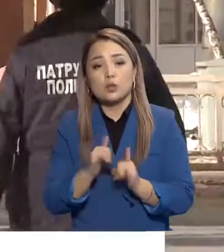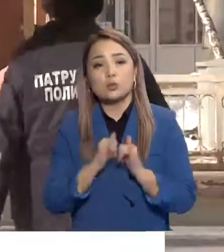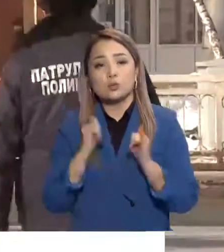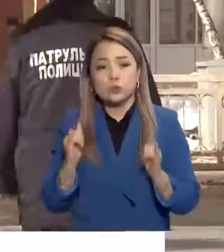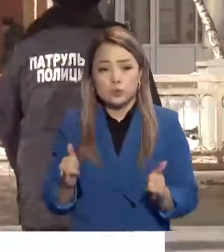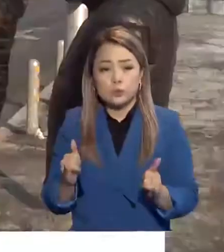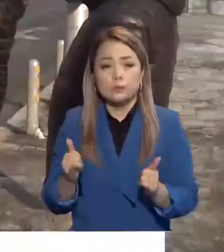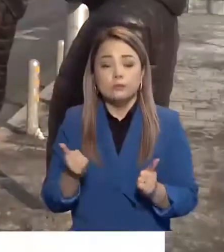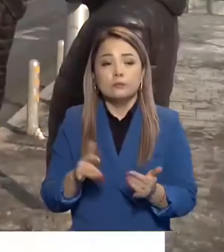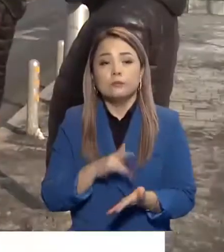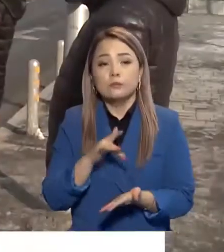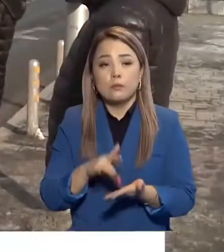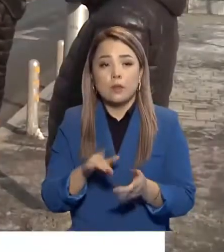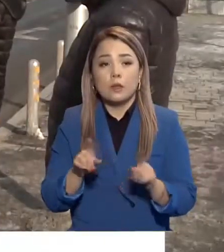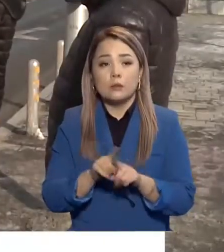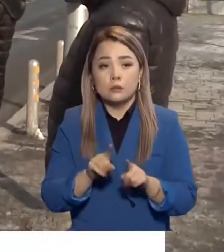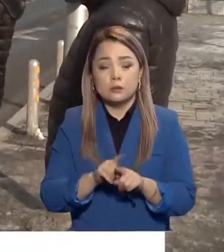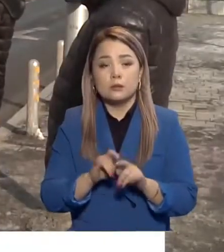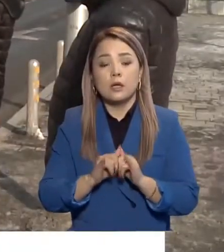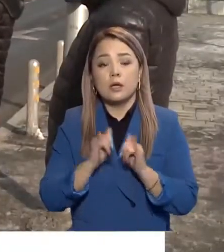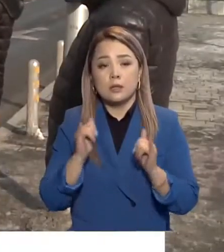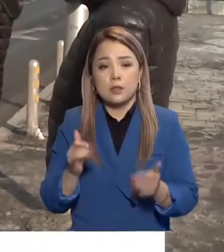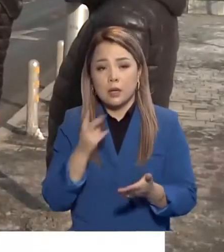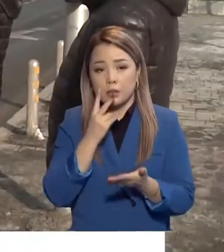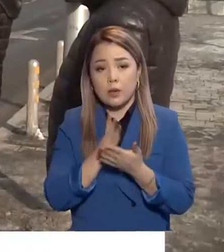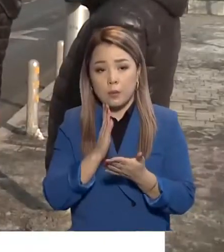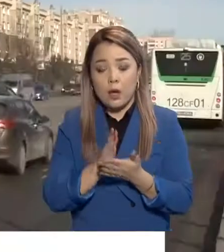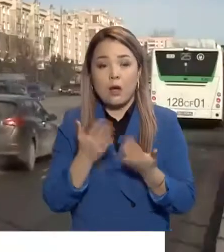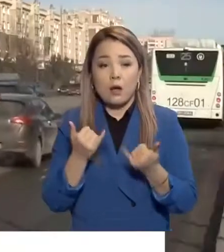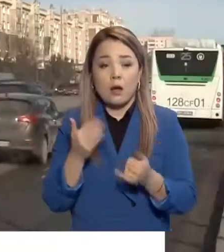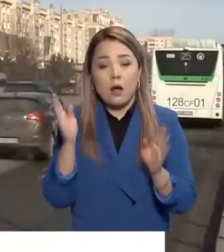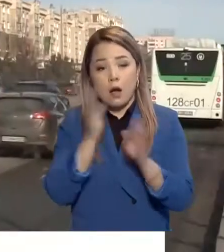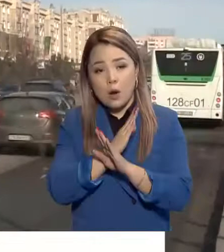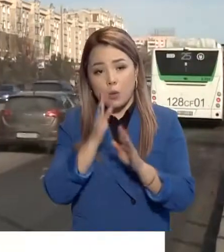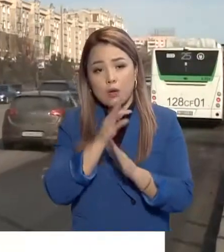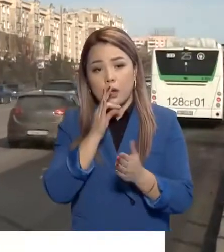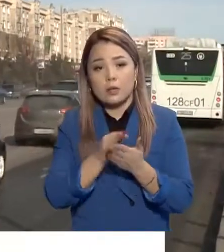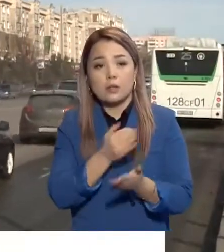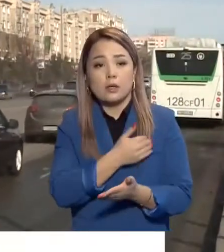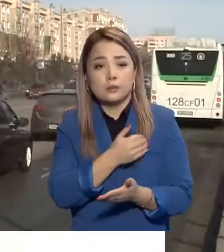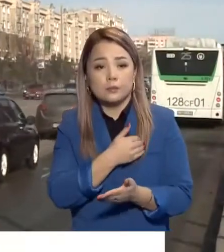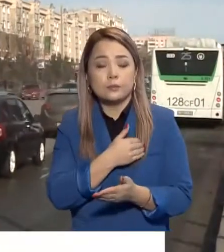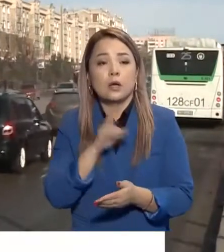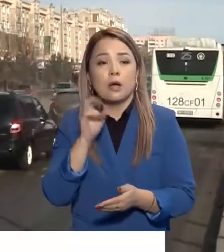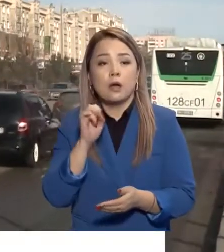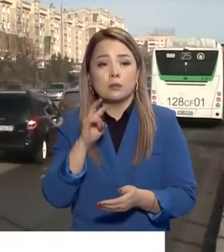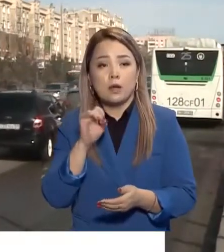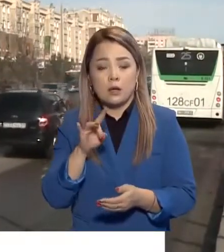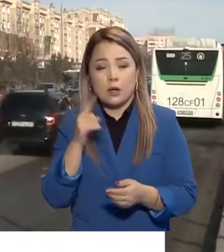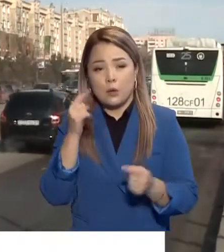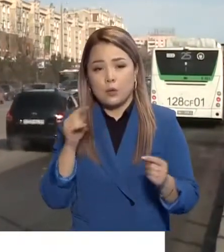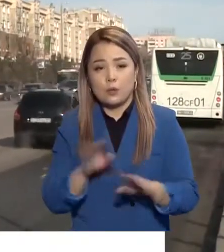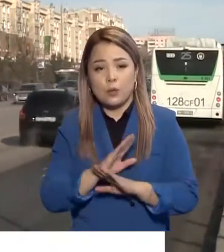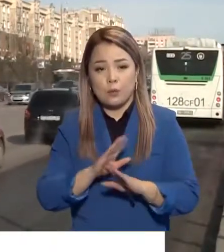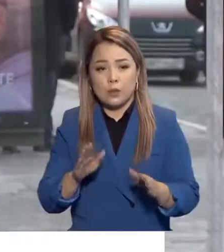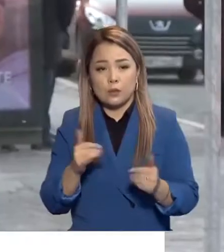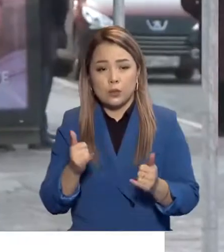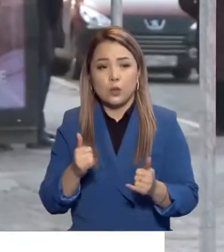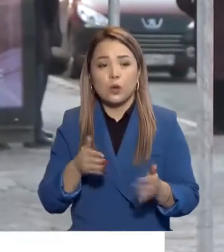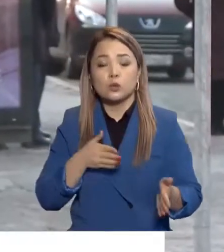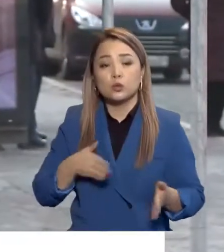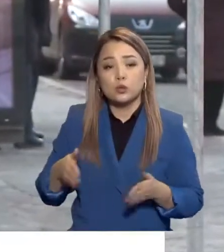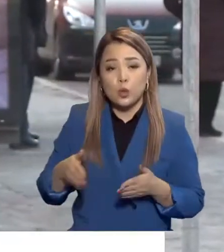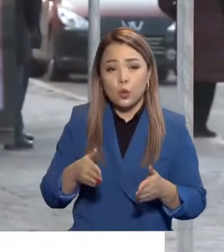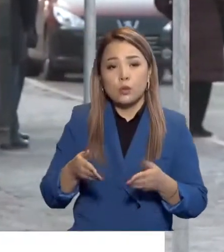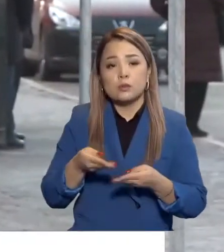күшейтіліп, қырағылығы еселене түскен. Ал ауа райына келетін болсақ, қаңтарға ұқсамай тұр. Жол